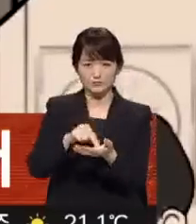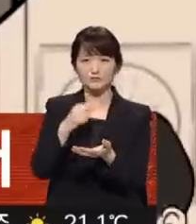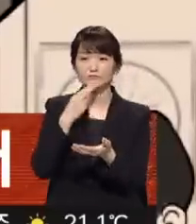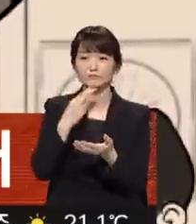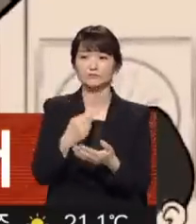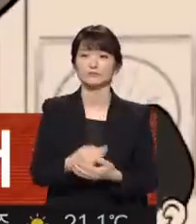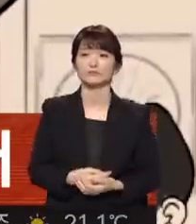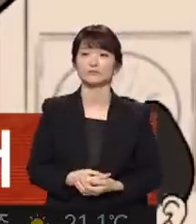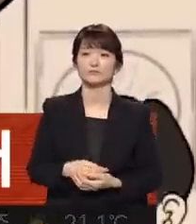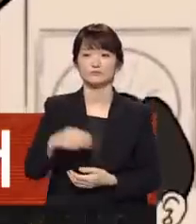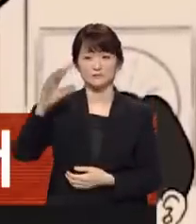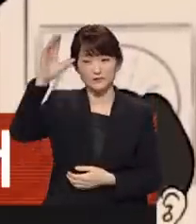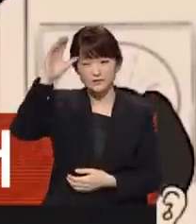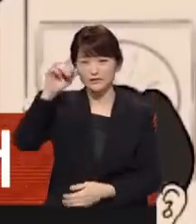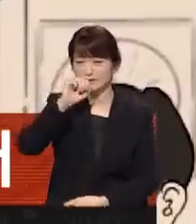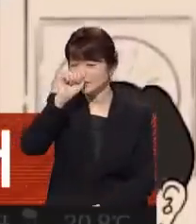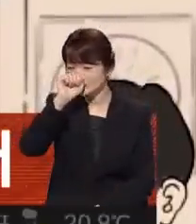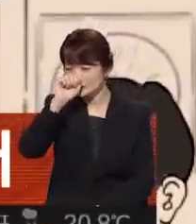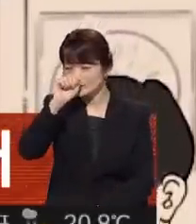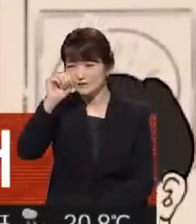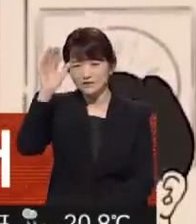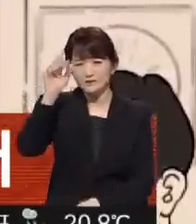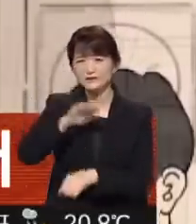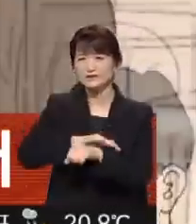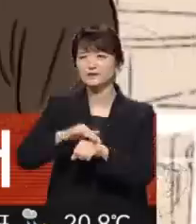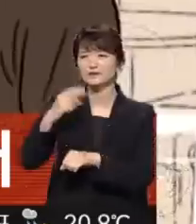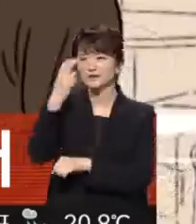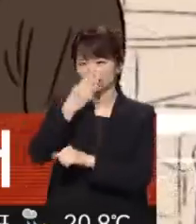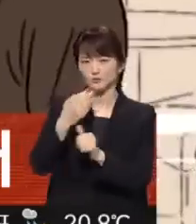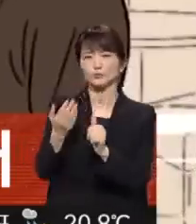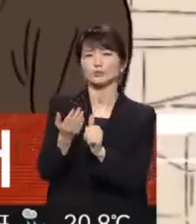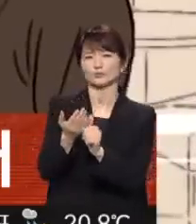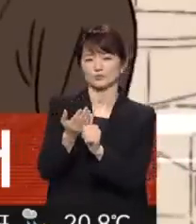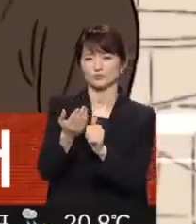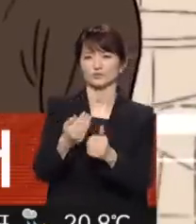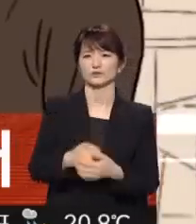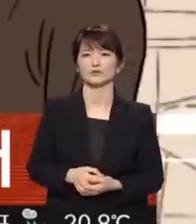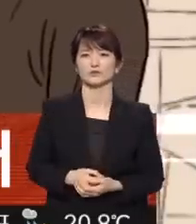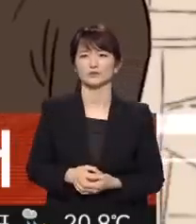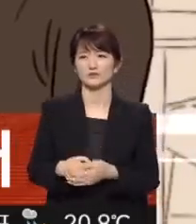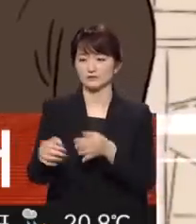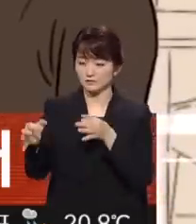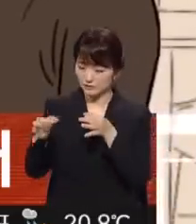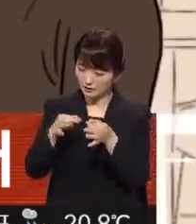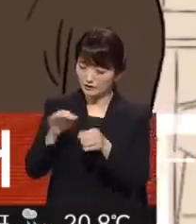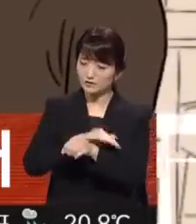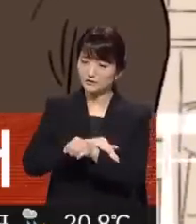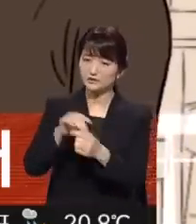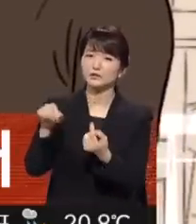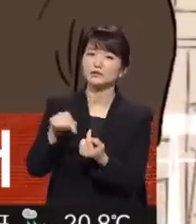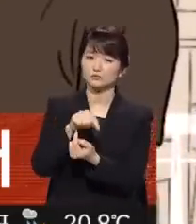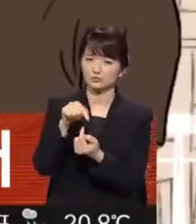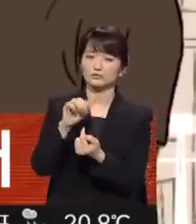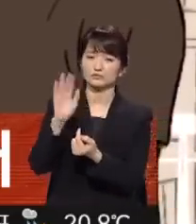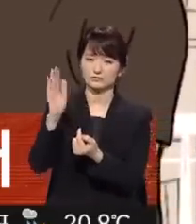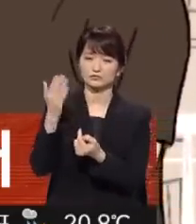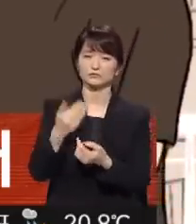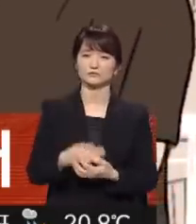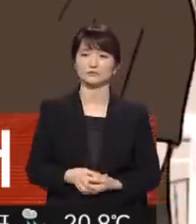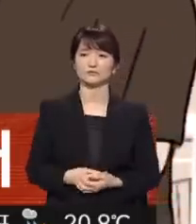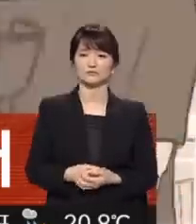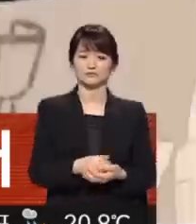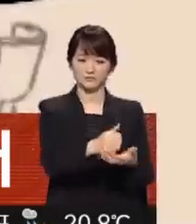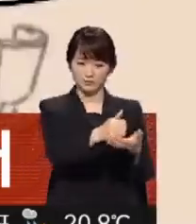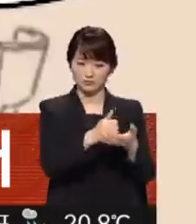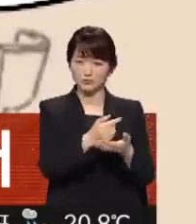그리고 강아지를 좋아하니까 강아지를 잘 돌보고 또 강아지들도 좋아하다 보니까 가게는 잘 되어갔던 것 같습니다. 그리고